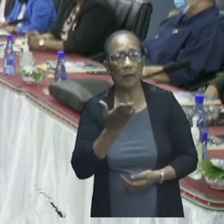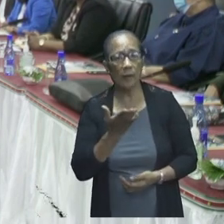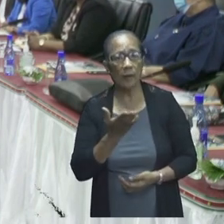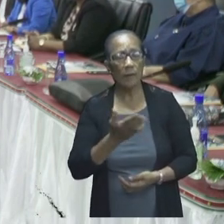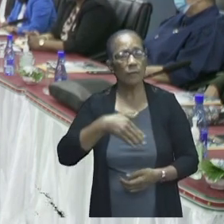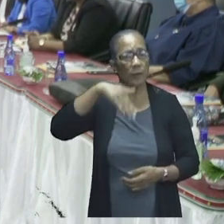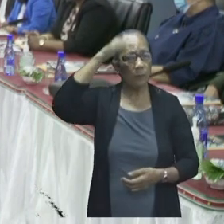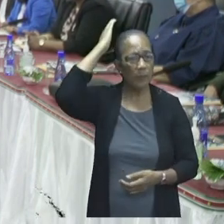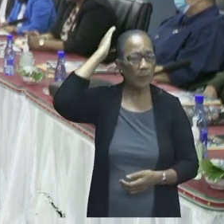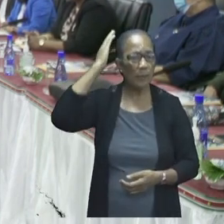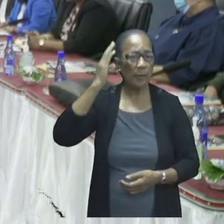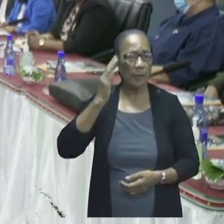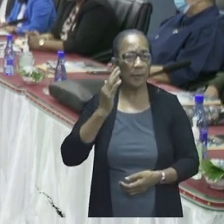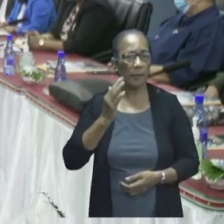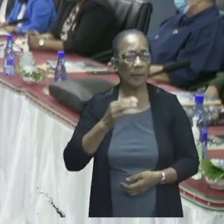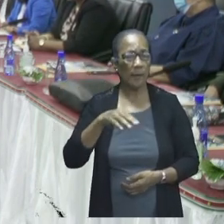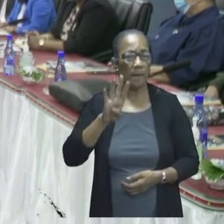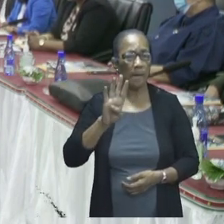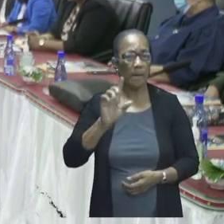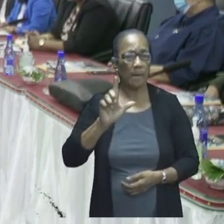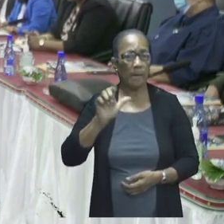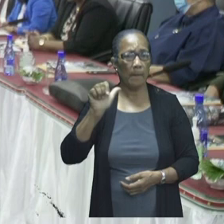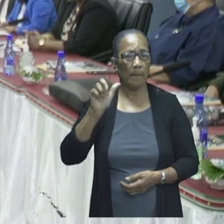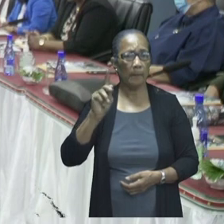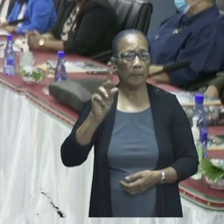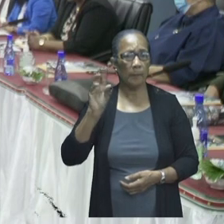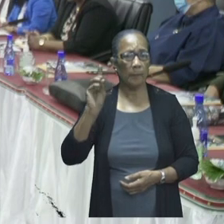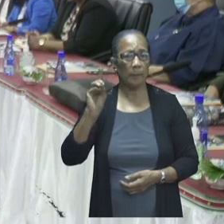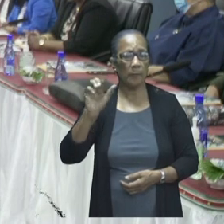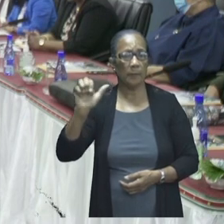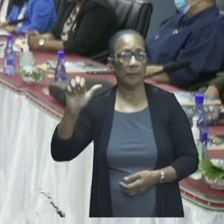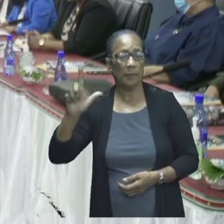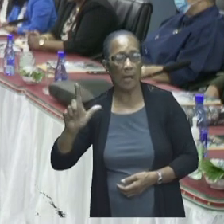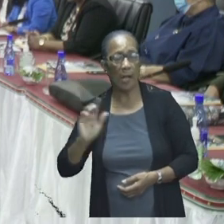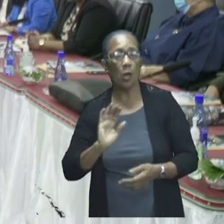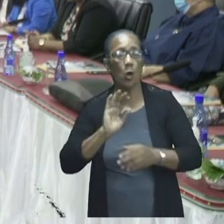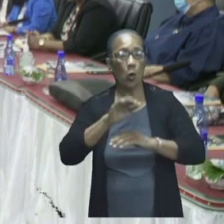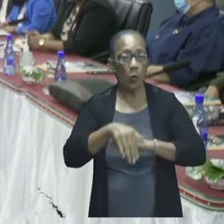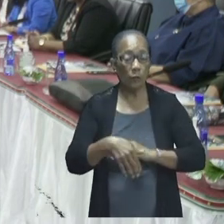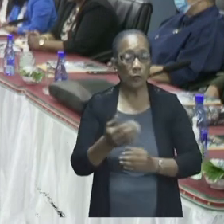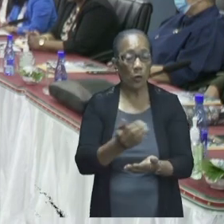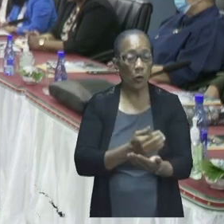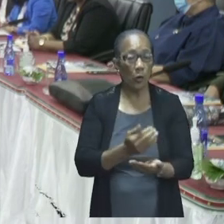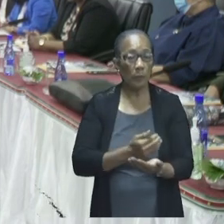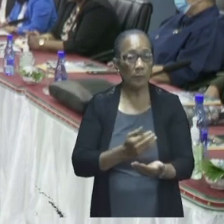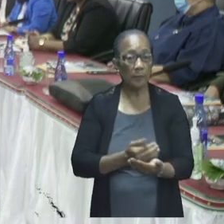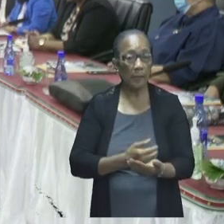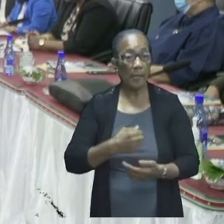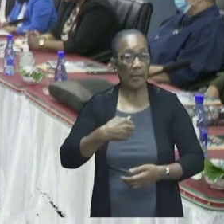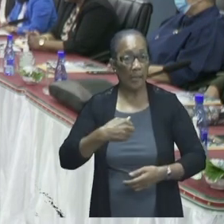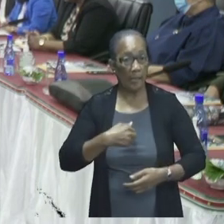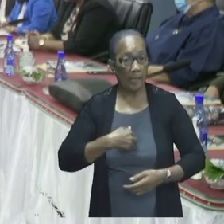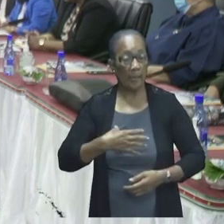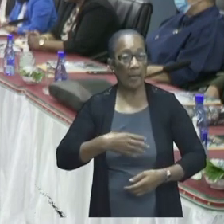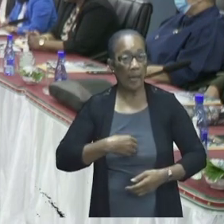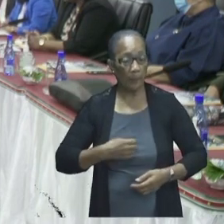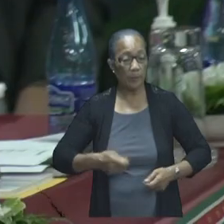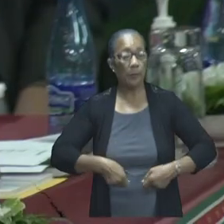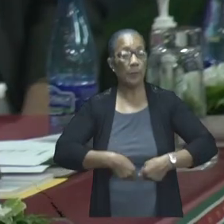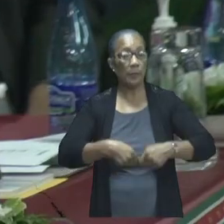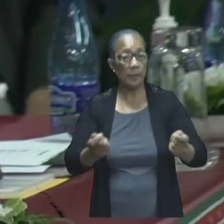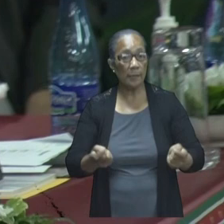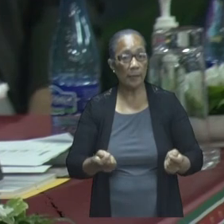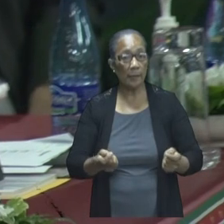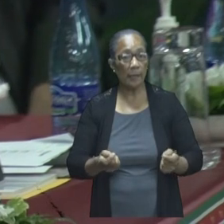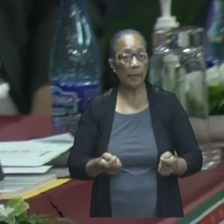over de opbrengsten in de mineralen snap dat ik heb net gepresenteerd tijdens de begrotingsbehandeling